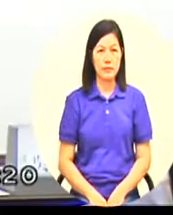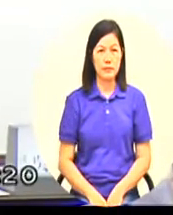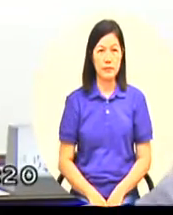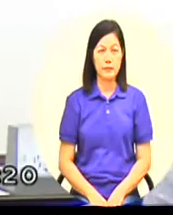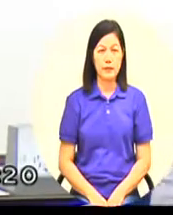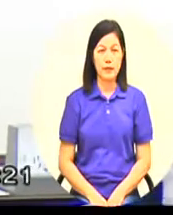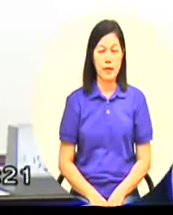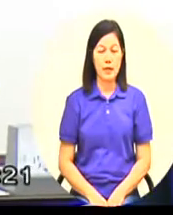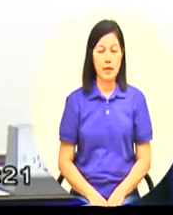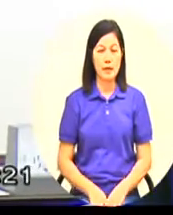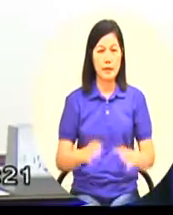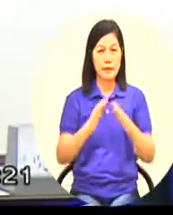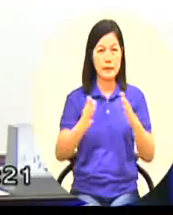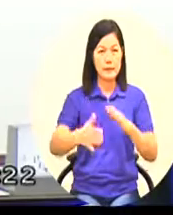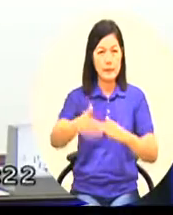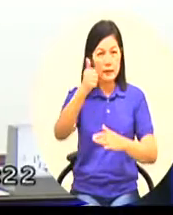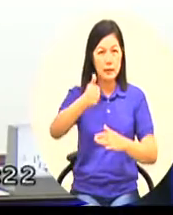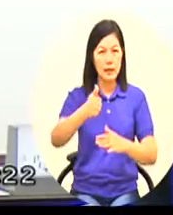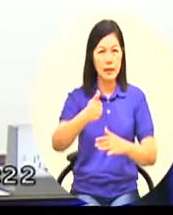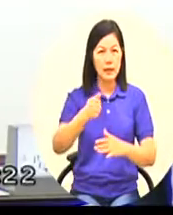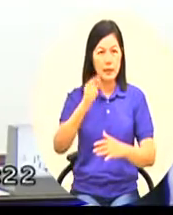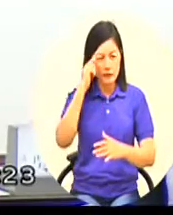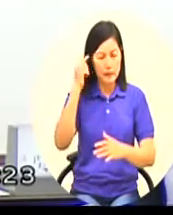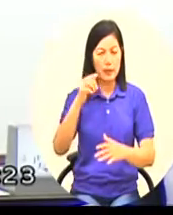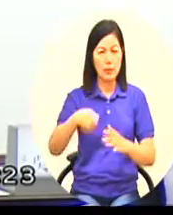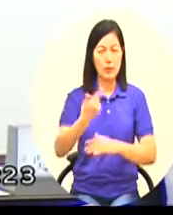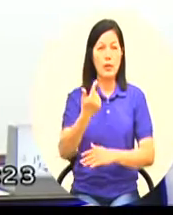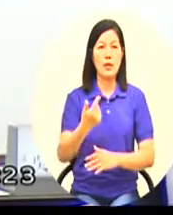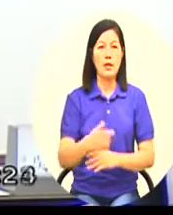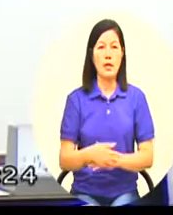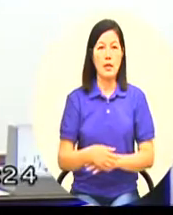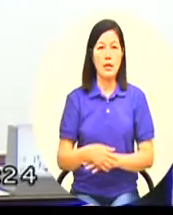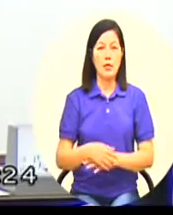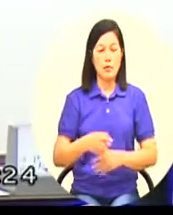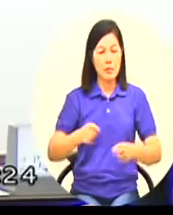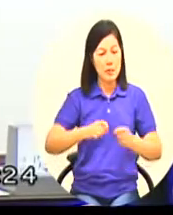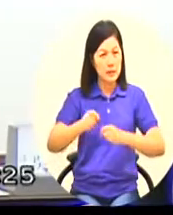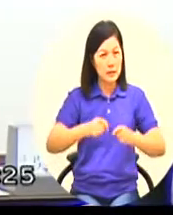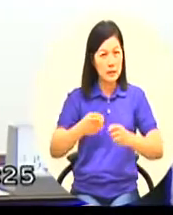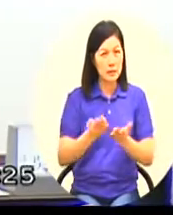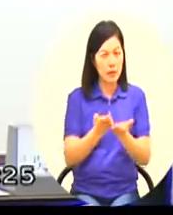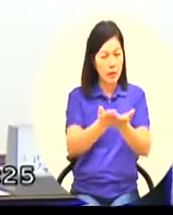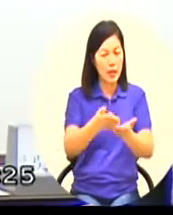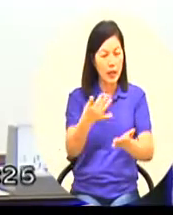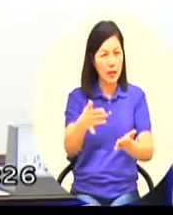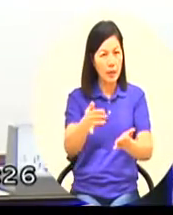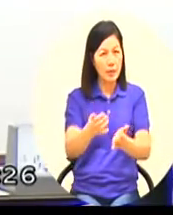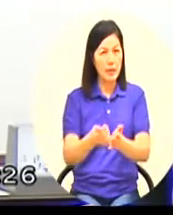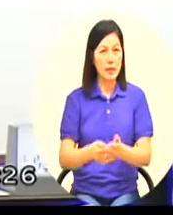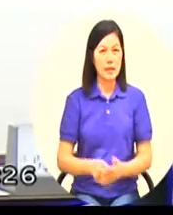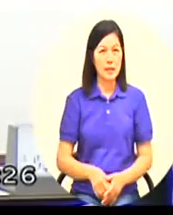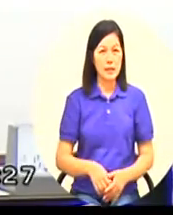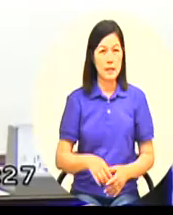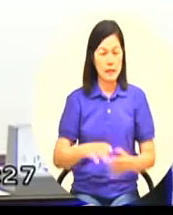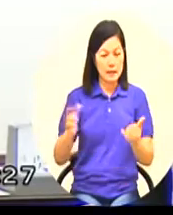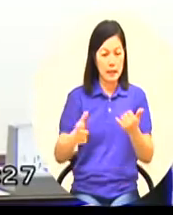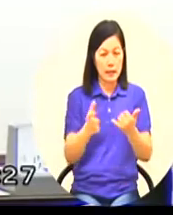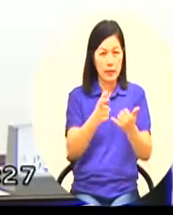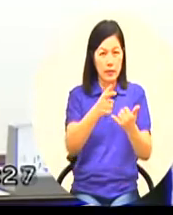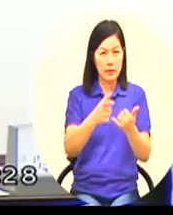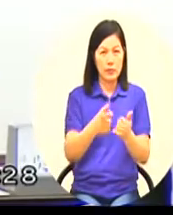那市长的反应很快，我们的案子还没有送市议会哦。你看呢，就像台风前后菜会涨价一样，